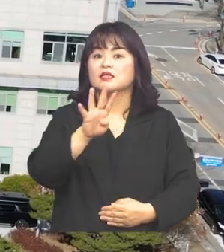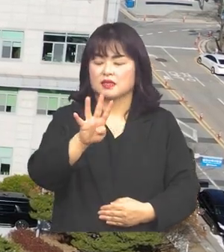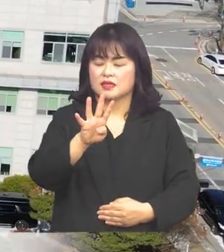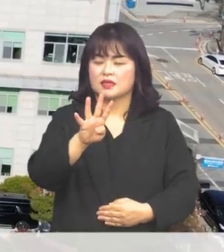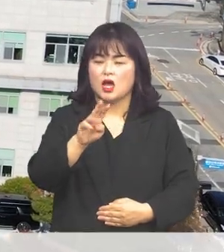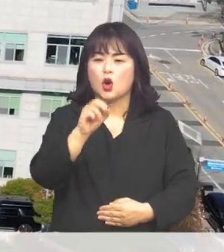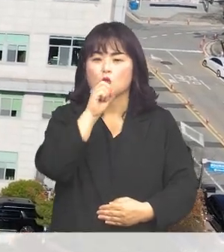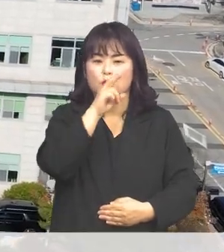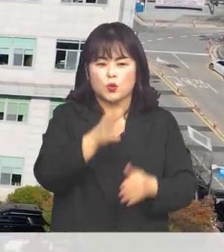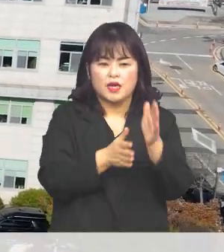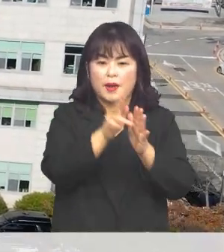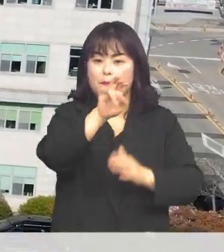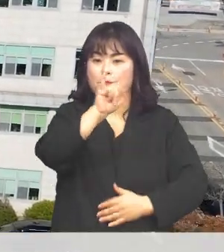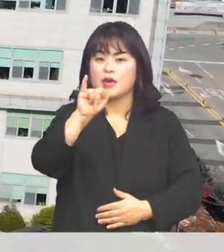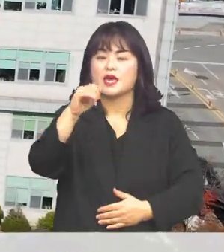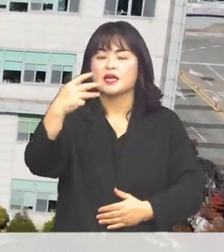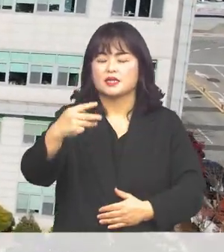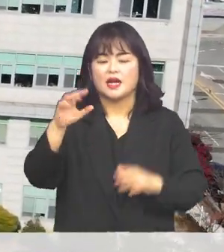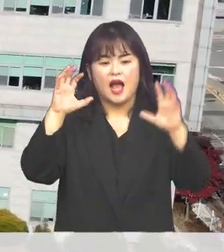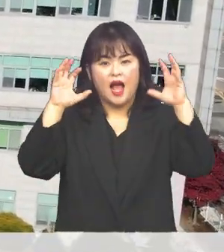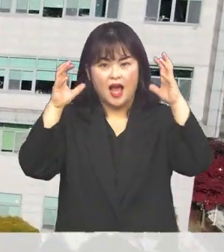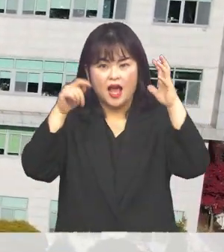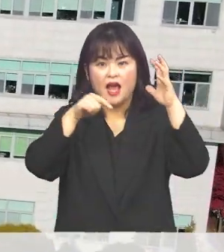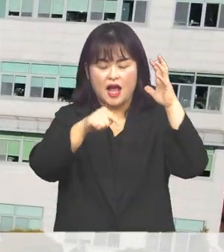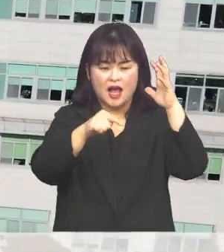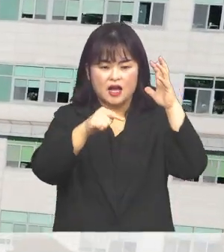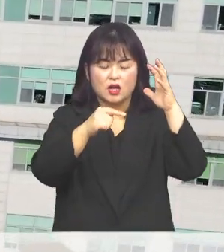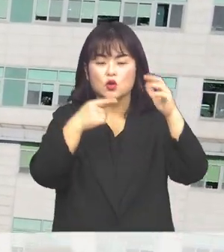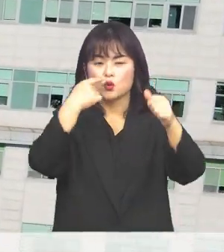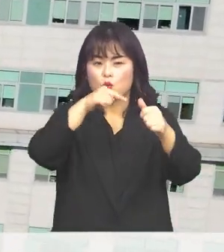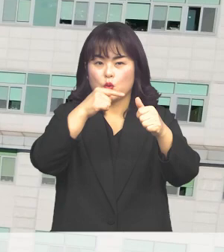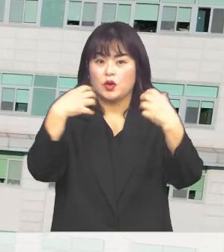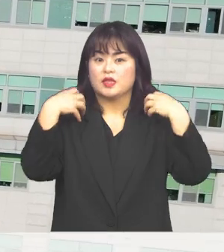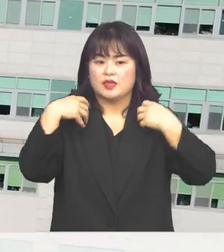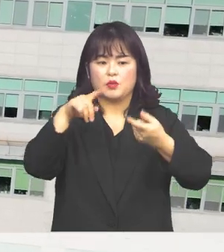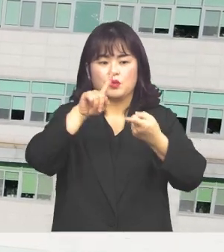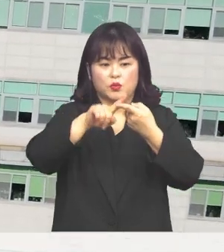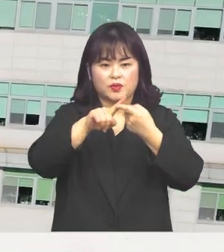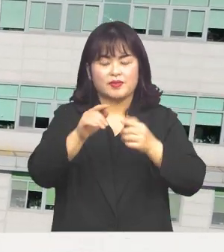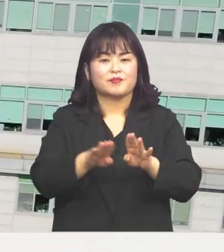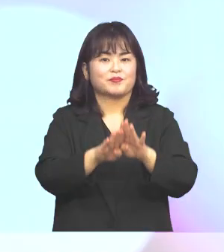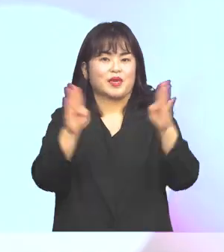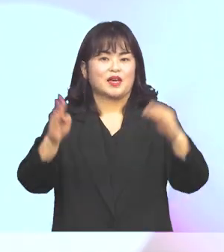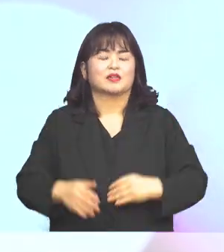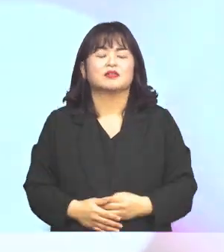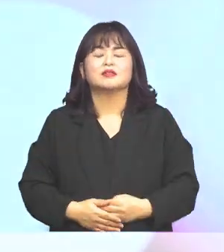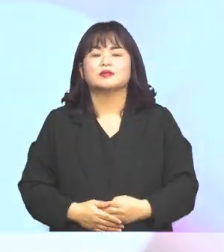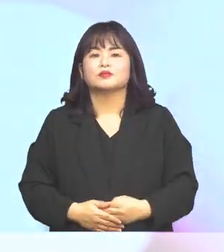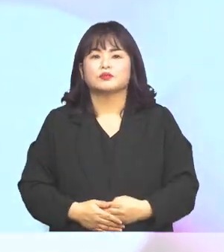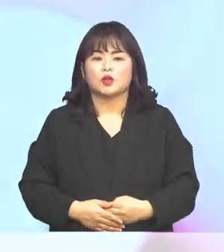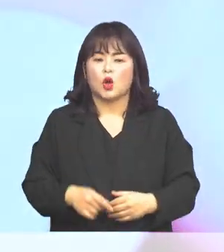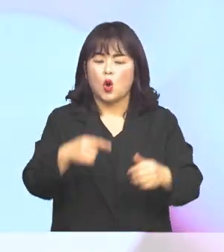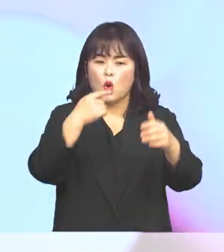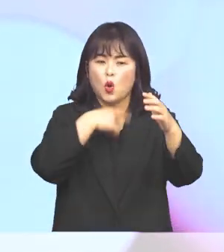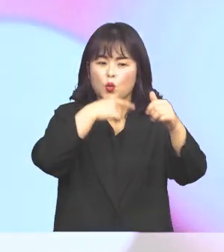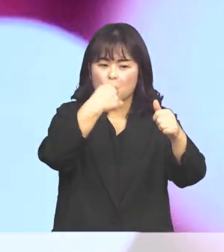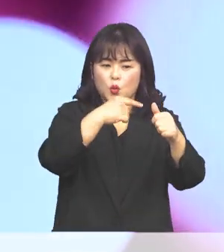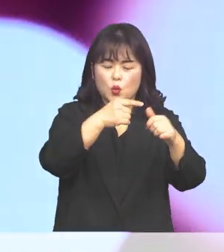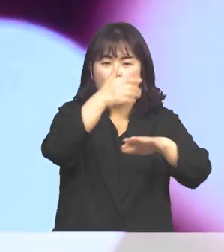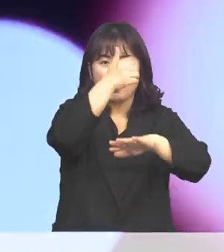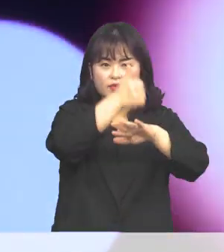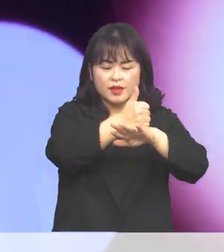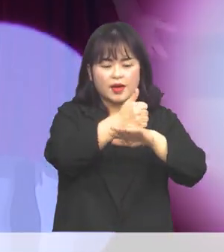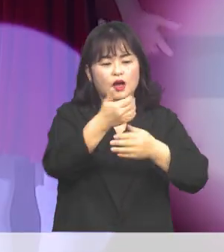2024 미르아이 용인교육 페스타가 22일 용인교육지원청에서 개막했습니다. 축제는 용인교육의